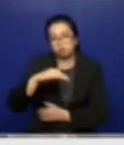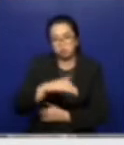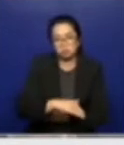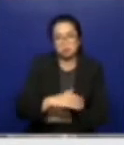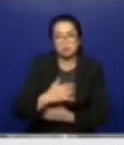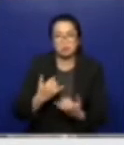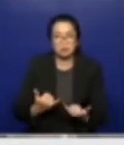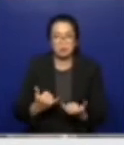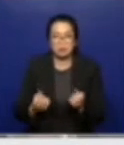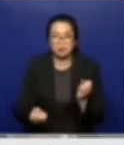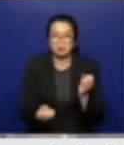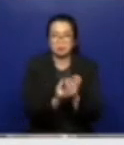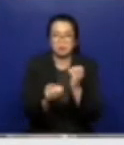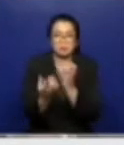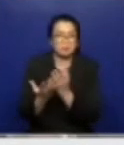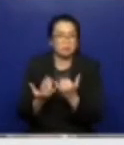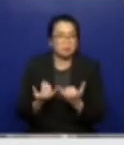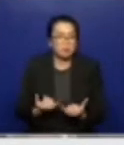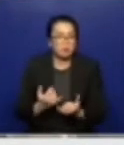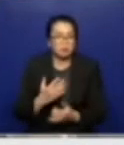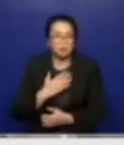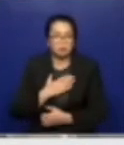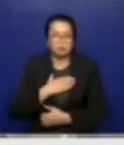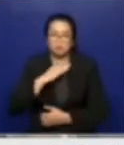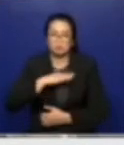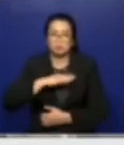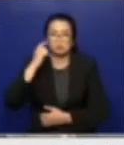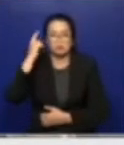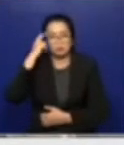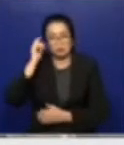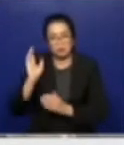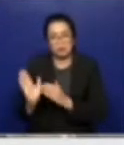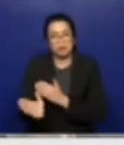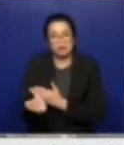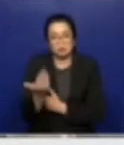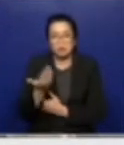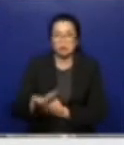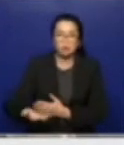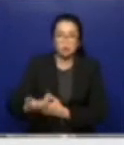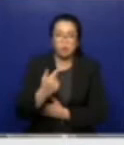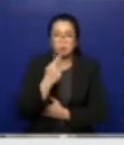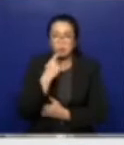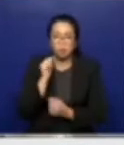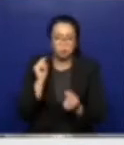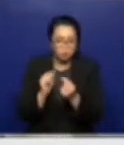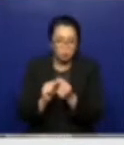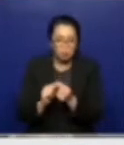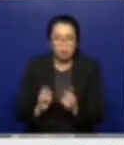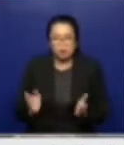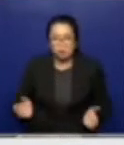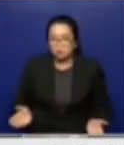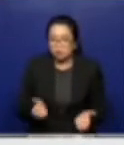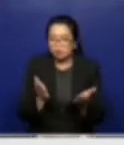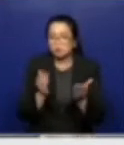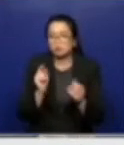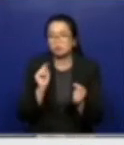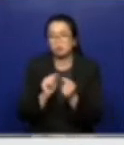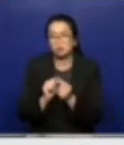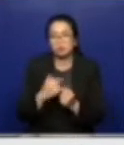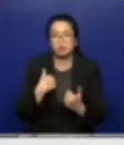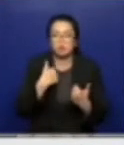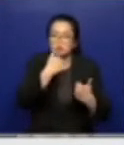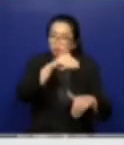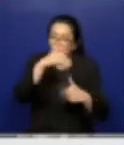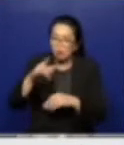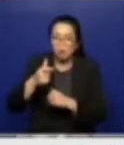ในปัจจุบันนี้นะครับแล้วก็ตั้งแต่เช้าทุกคนก็พูดถึงเครื่องจักรเศรษฐกิจของประเทศเรามาโดยตลอดมีส่งออกมีเกษ